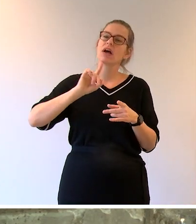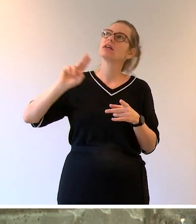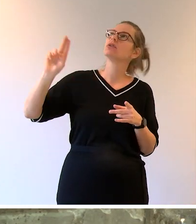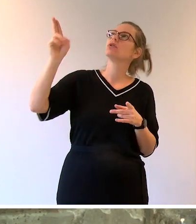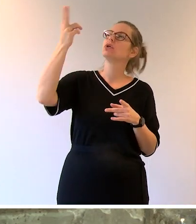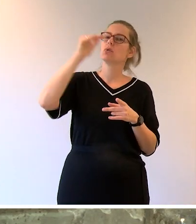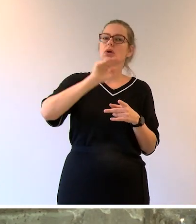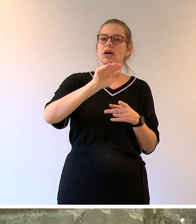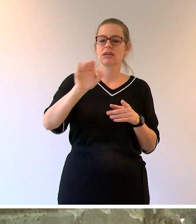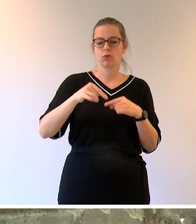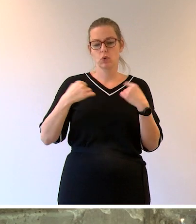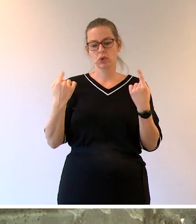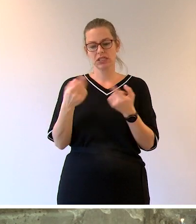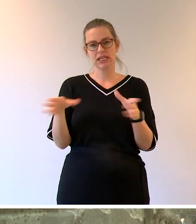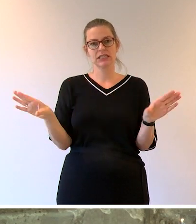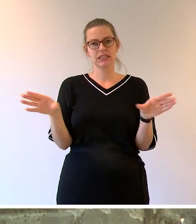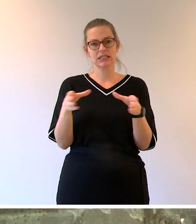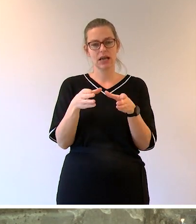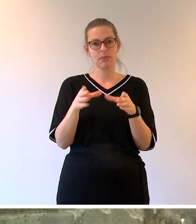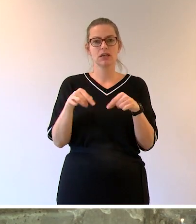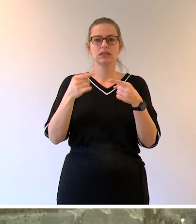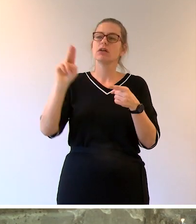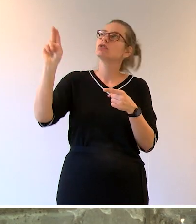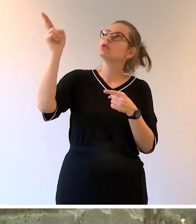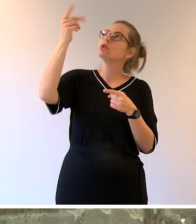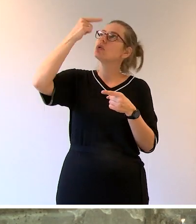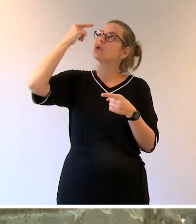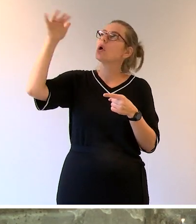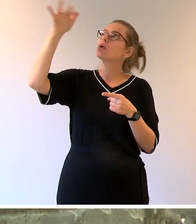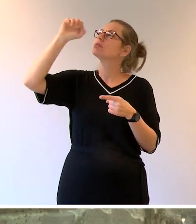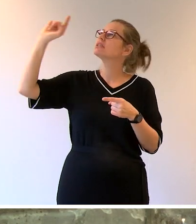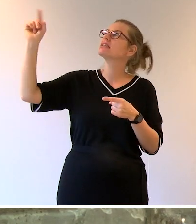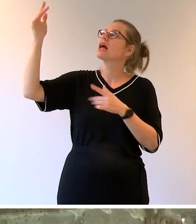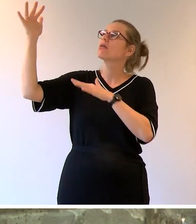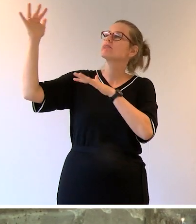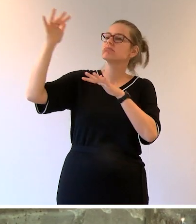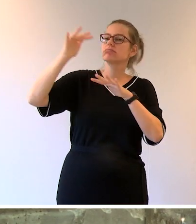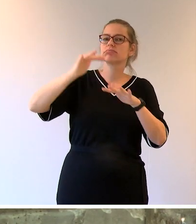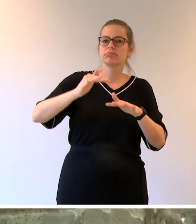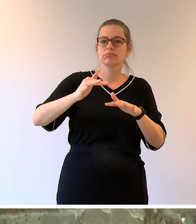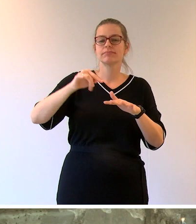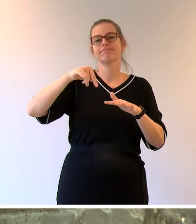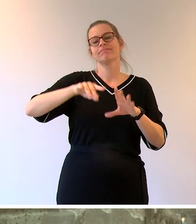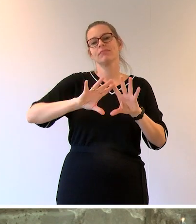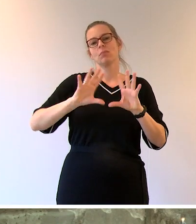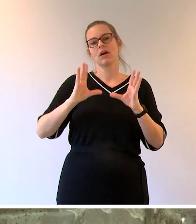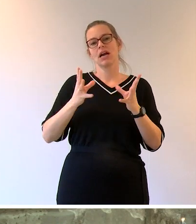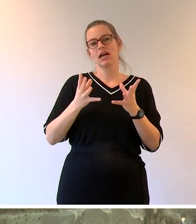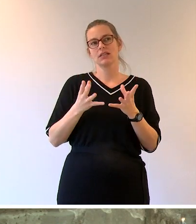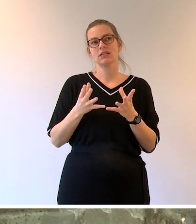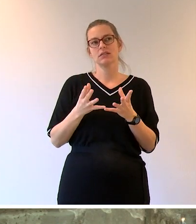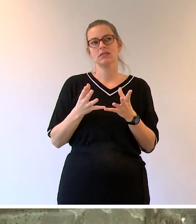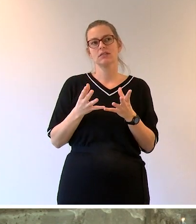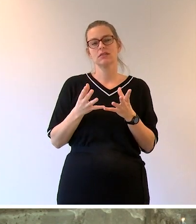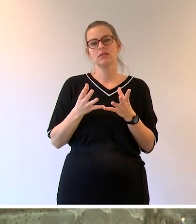riep ons hier tezamen, dat uw koninkrijk spoedig komen zal op onze plaats